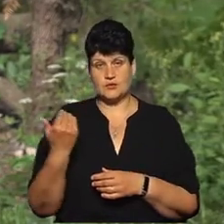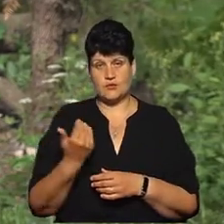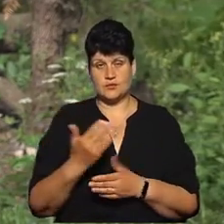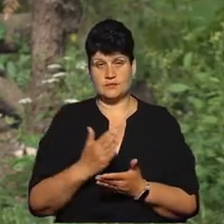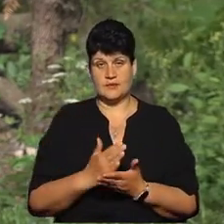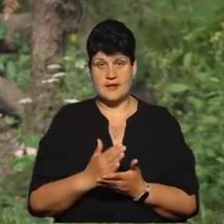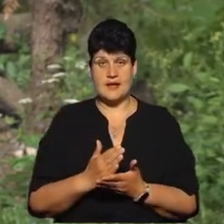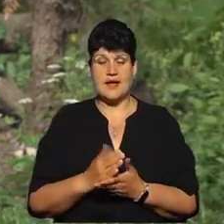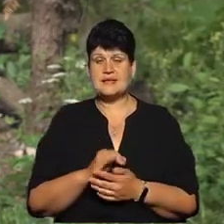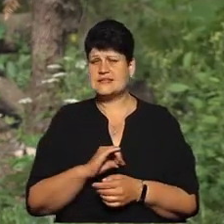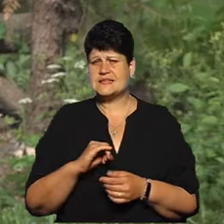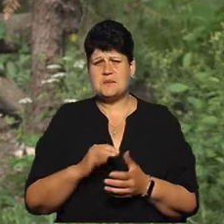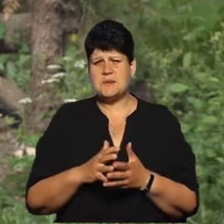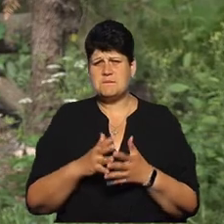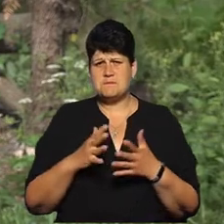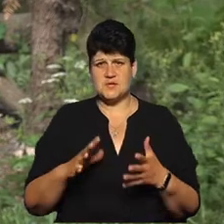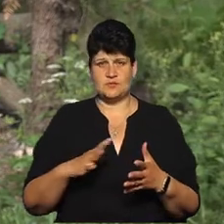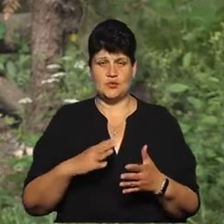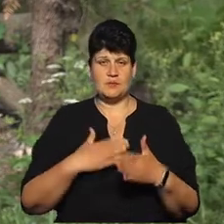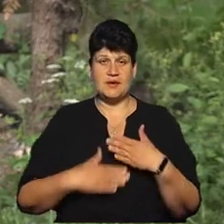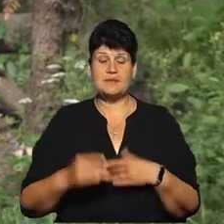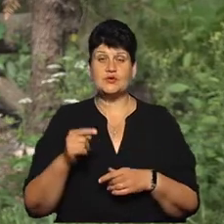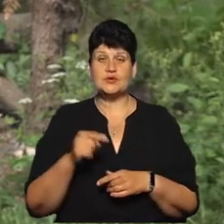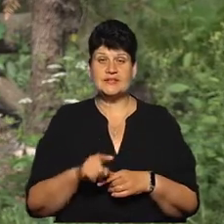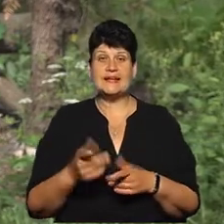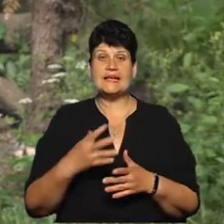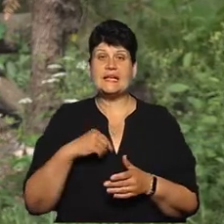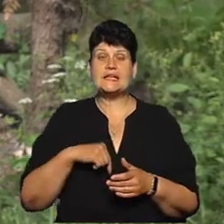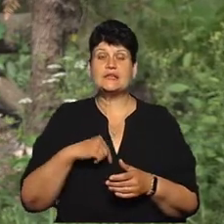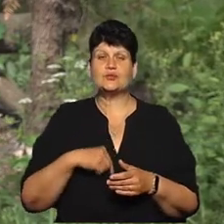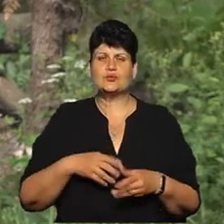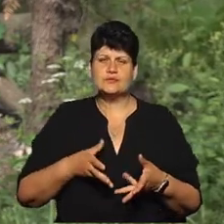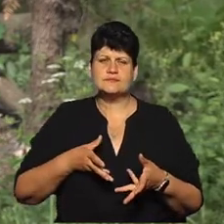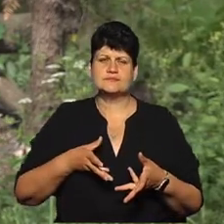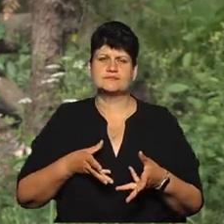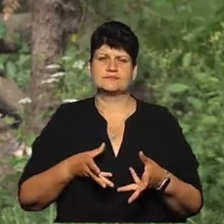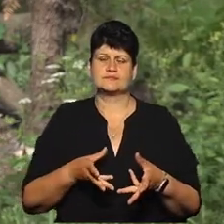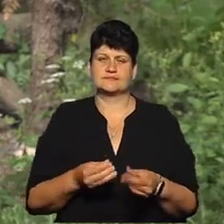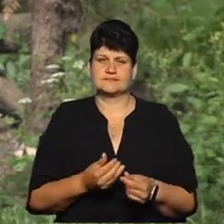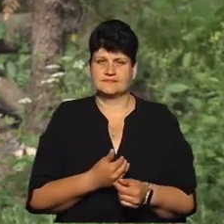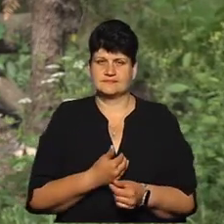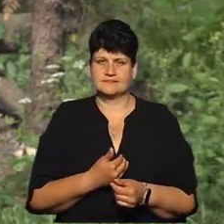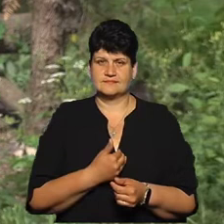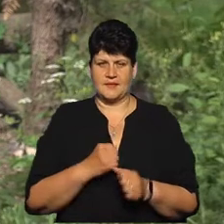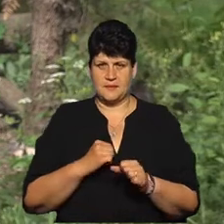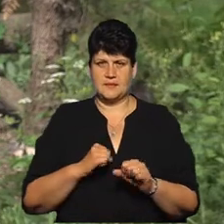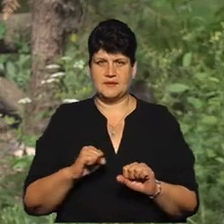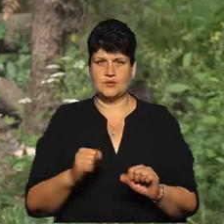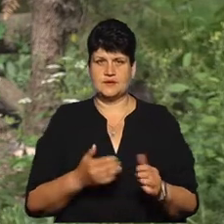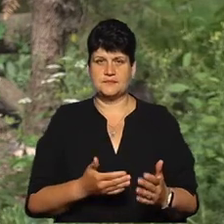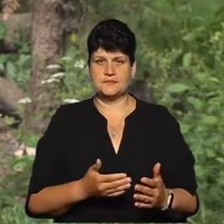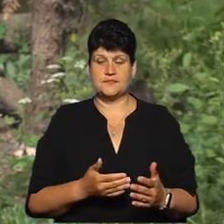більше, напевно, було приємно те, що який дух воно передавало, який мотив і яку патріотичність. І віру